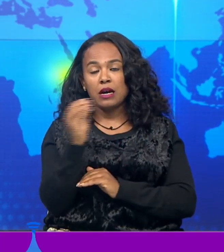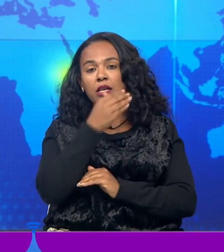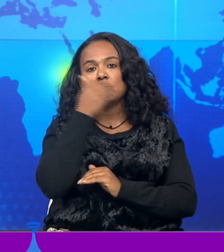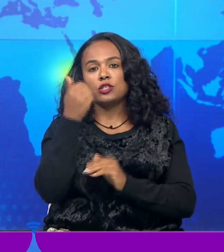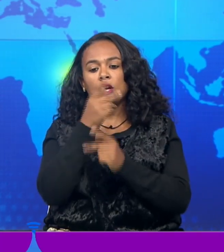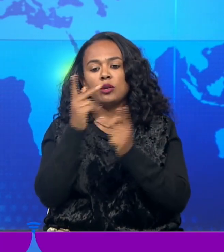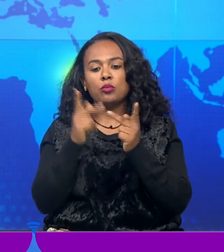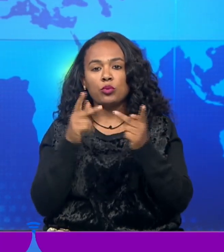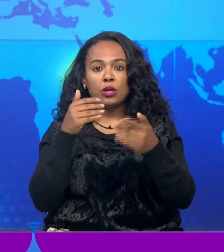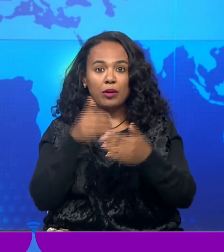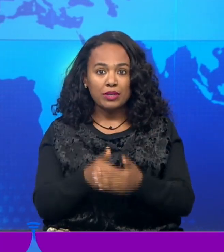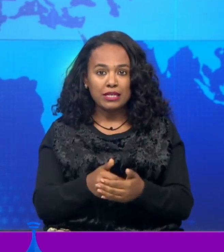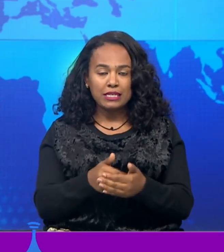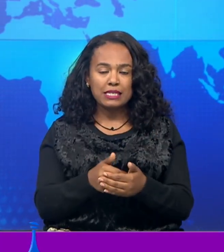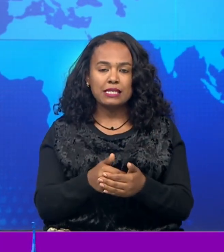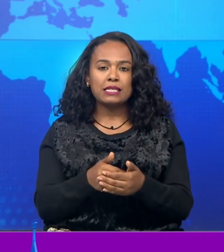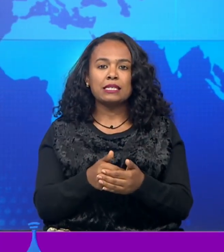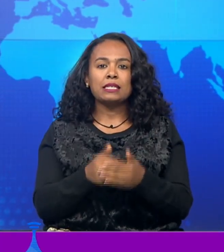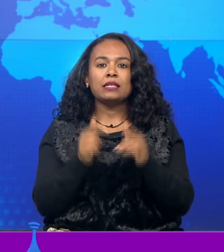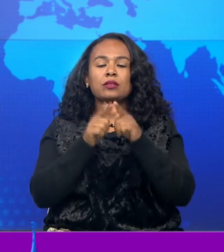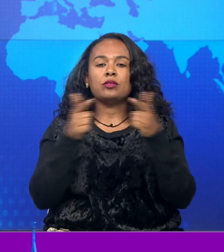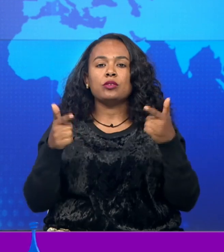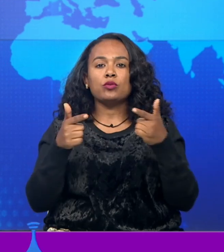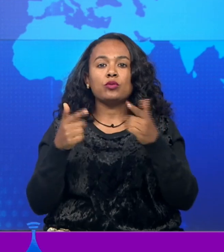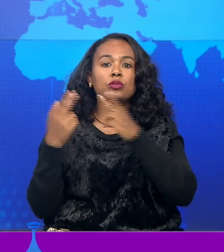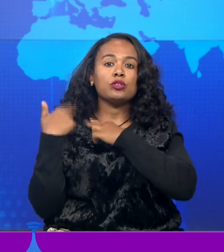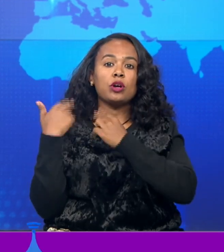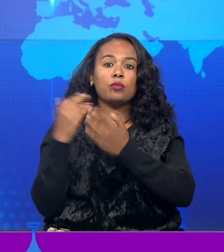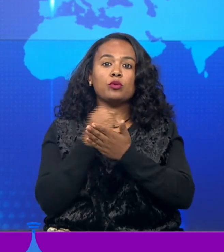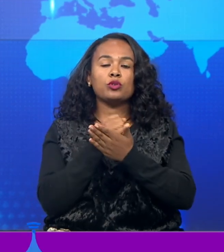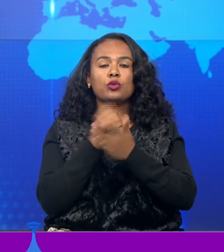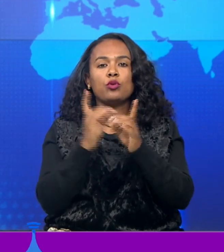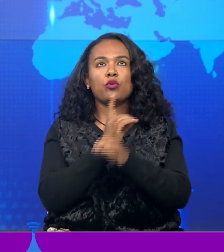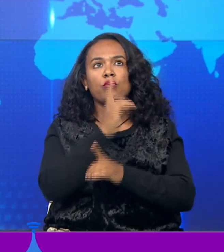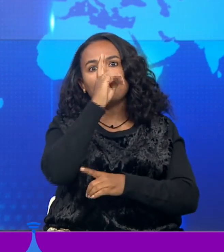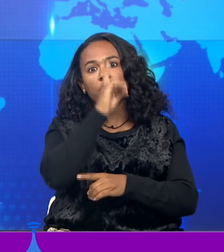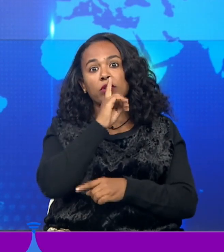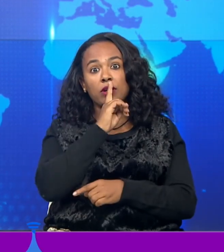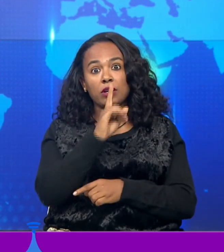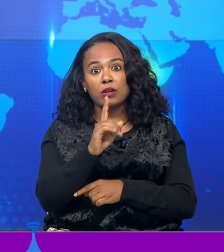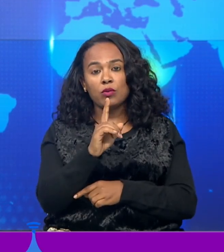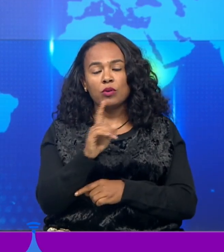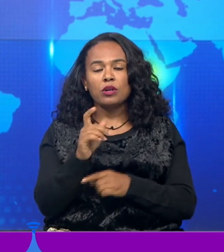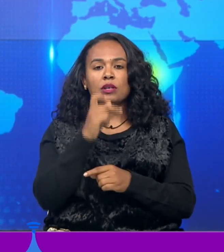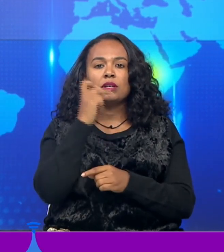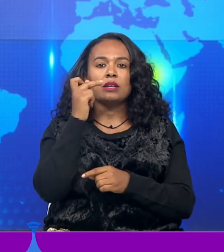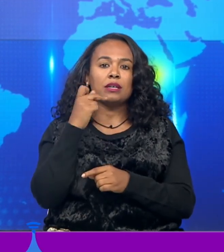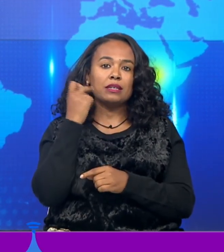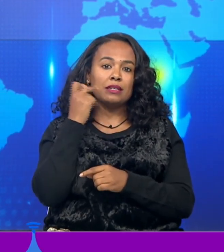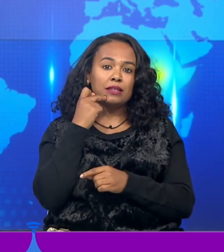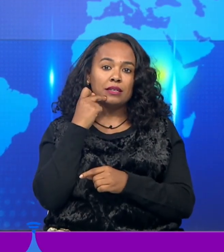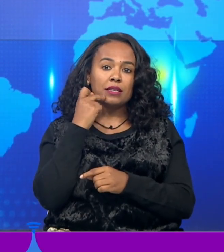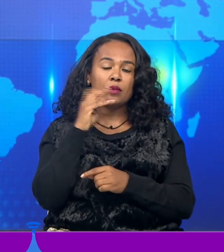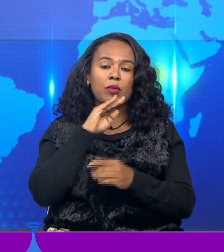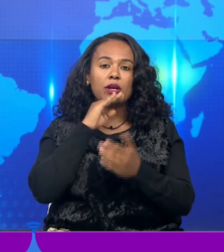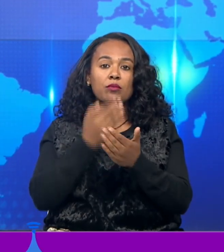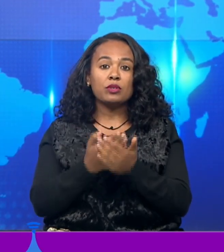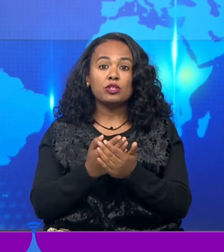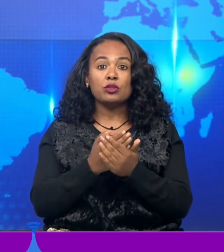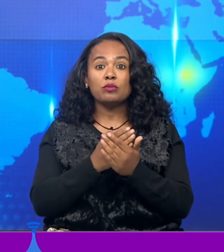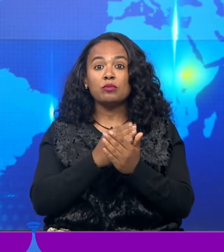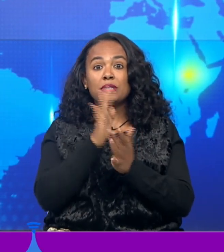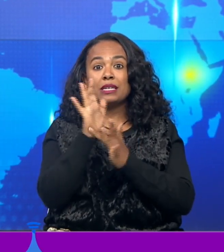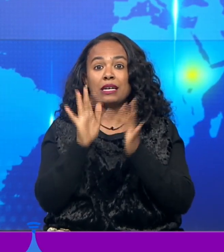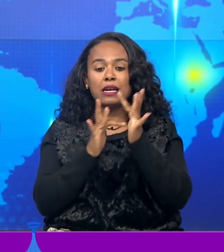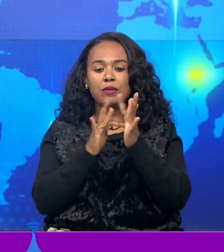ቦታ መድረስ ትልቁን ድርሻ የሚወስደው ፈጣሪያችን ነው። የድንግል ማርያም ልጅ ቸሩ መድኃኔዓለም